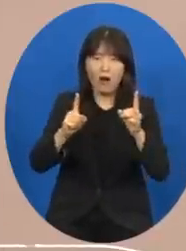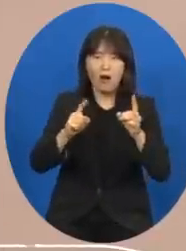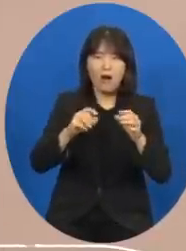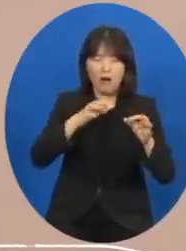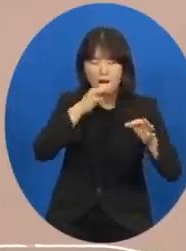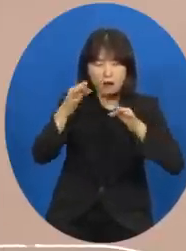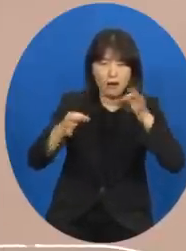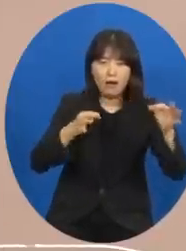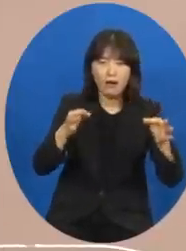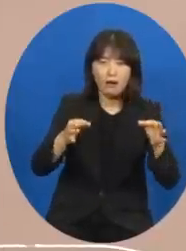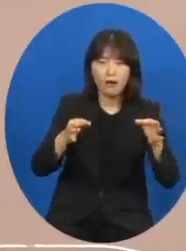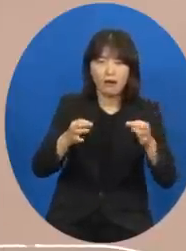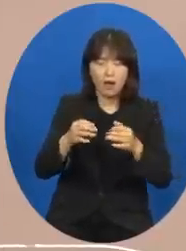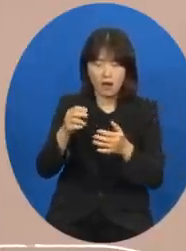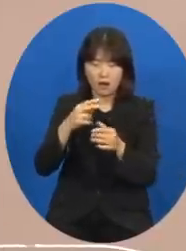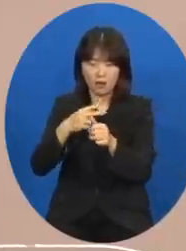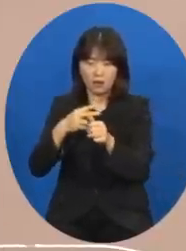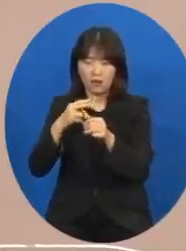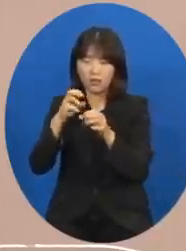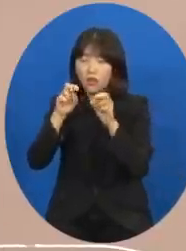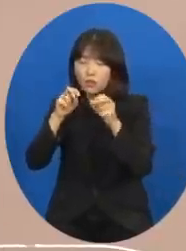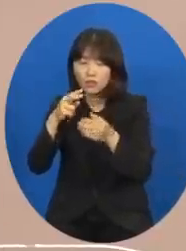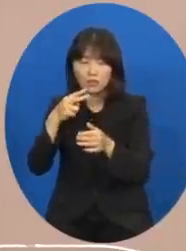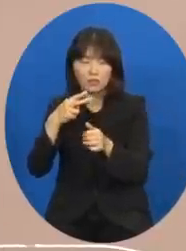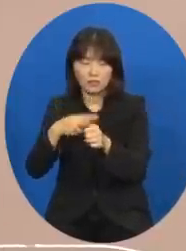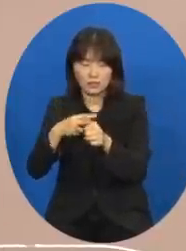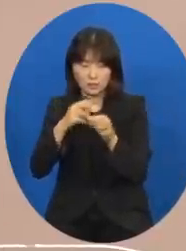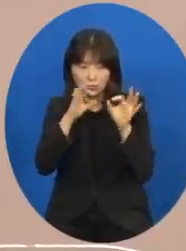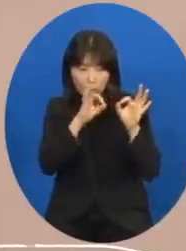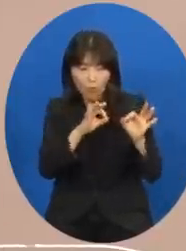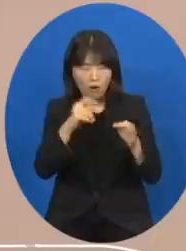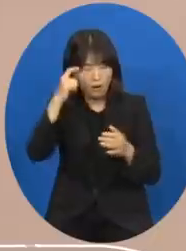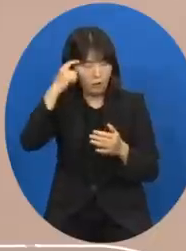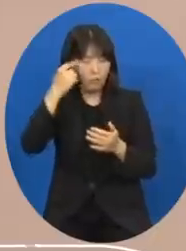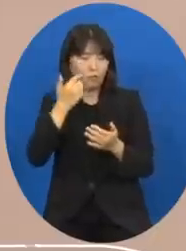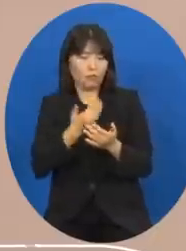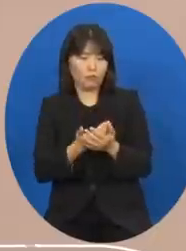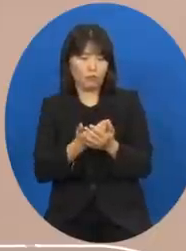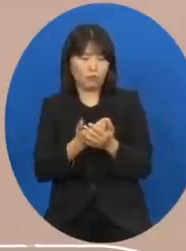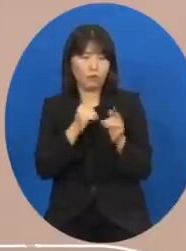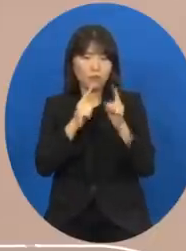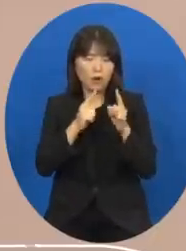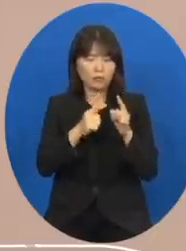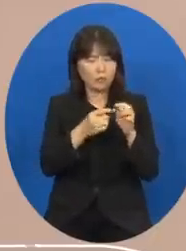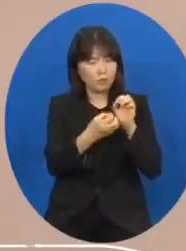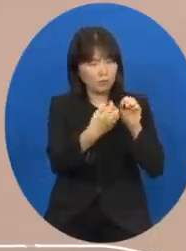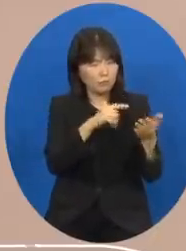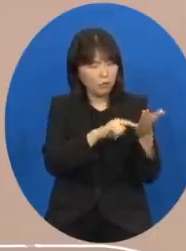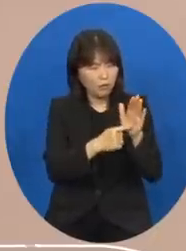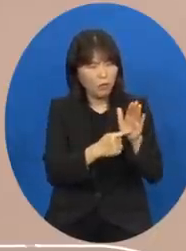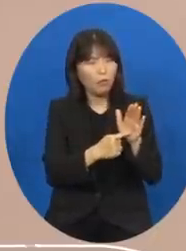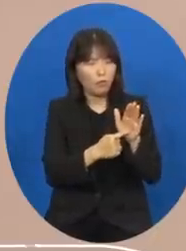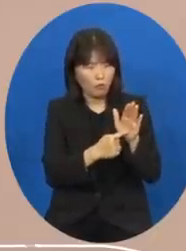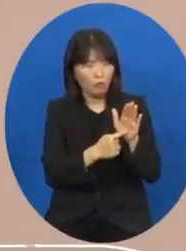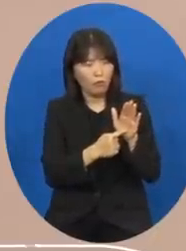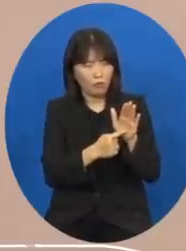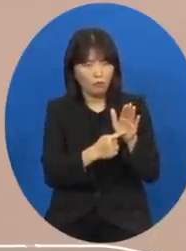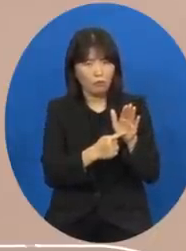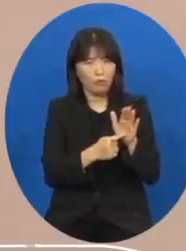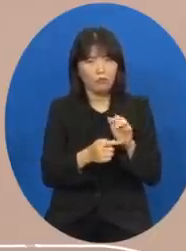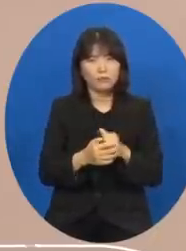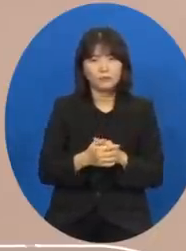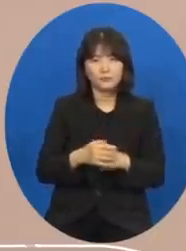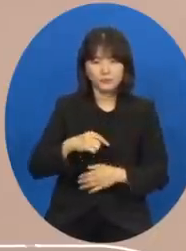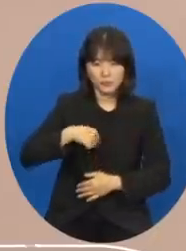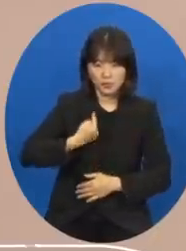보고 충격을 받았어요. 말씀에 이렇게 반응할 수 있구나. 자기가